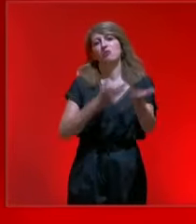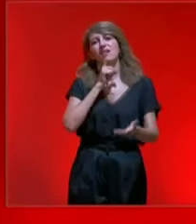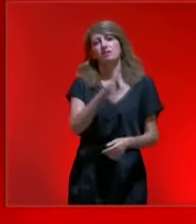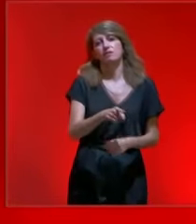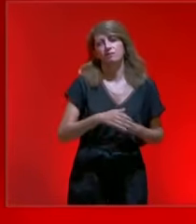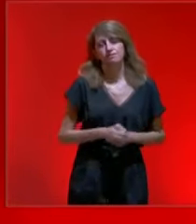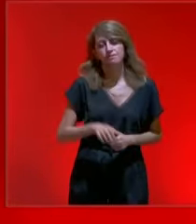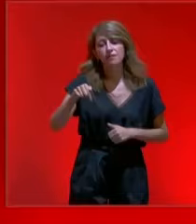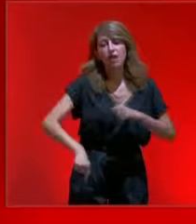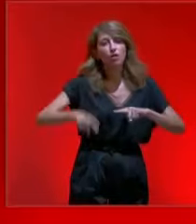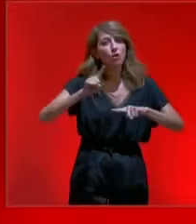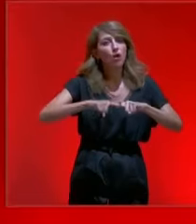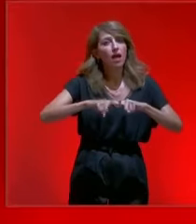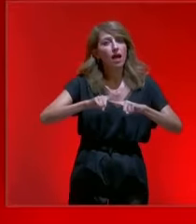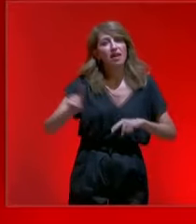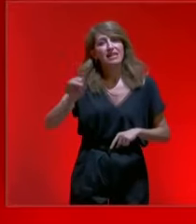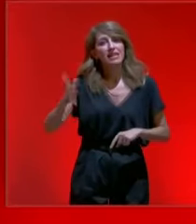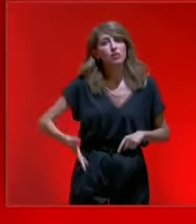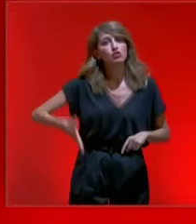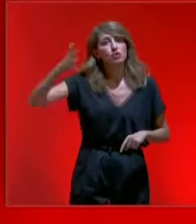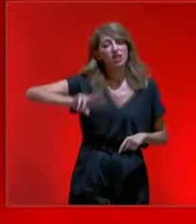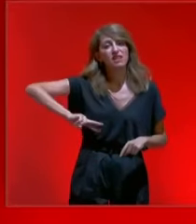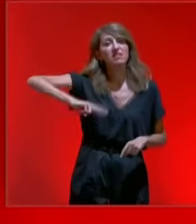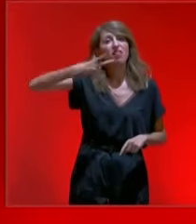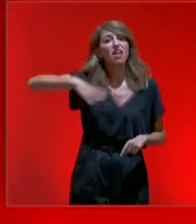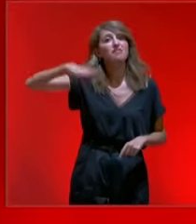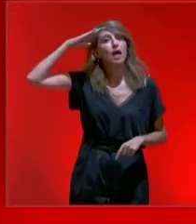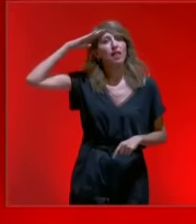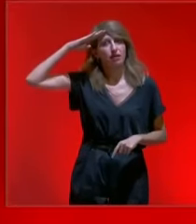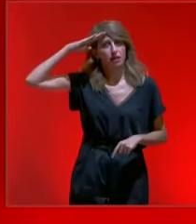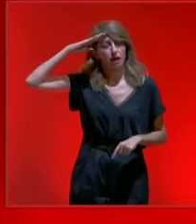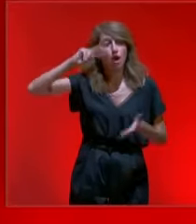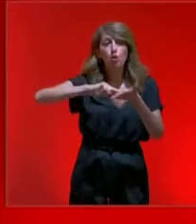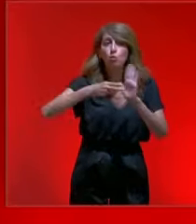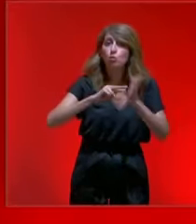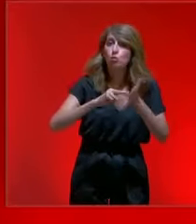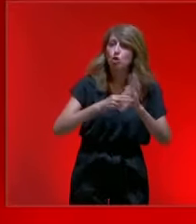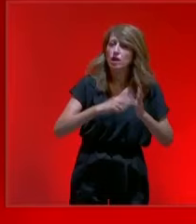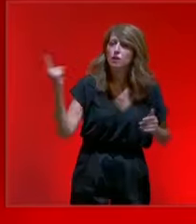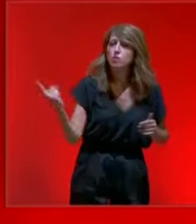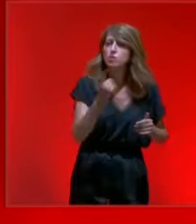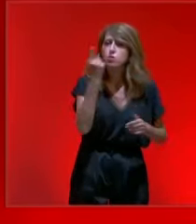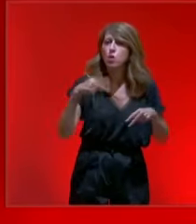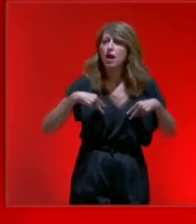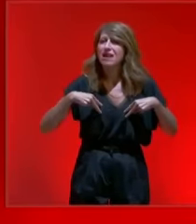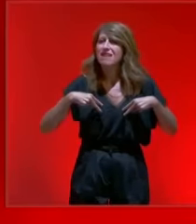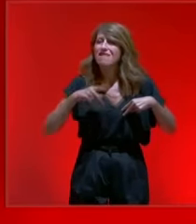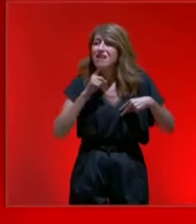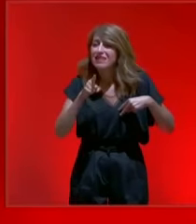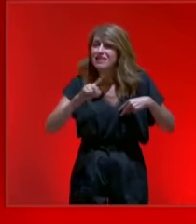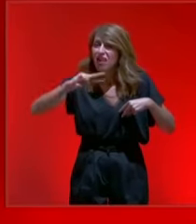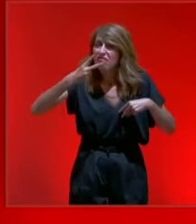Και προσέξτε, στις δεύτερες τετραετίες οι κυβερνήσεις έχουν φθορά. Και είναι απολύτως λογικό, διότι